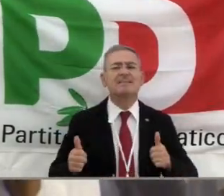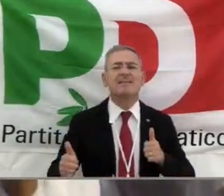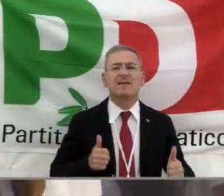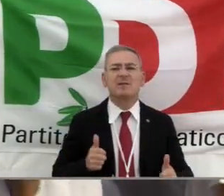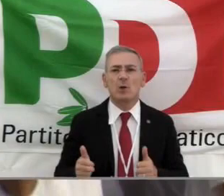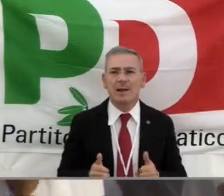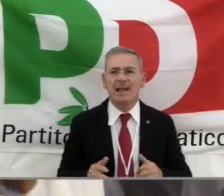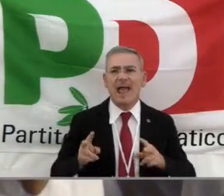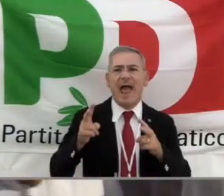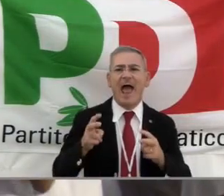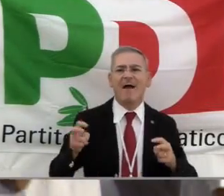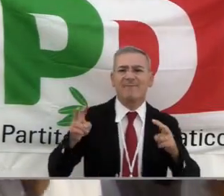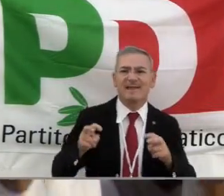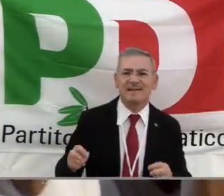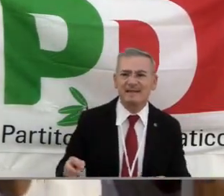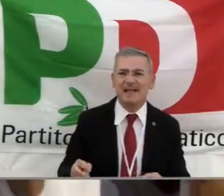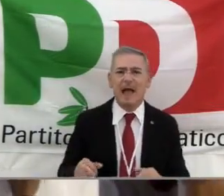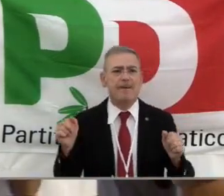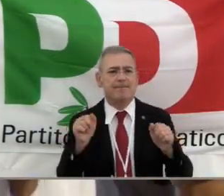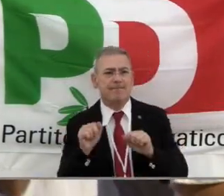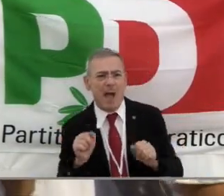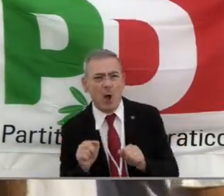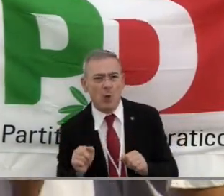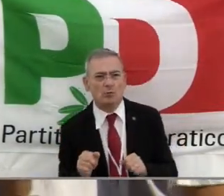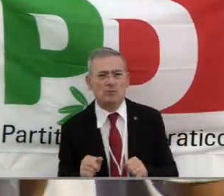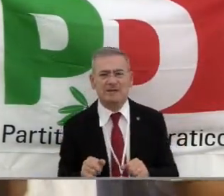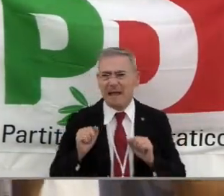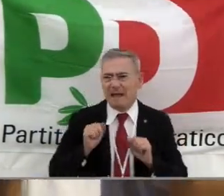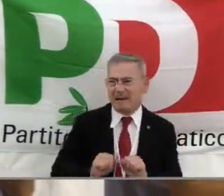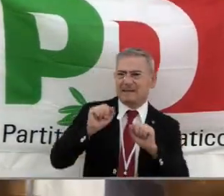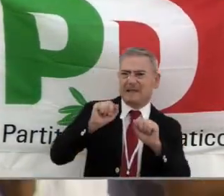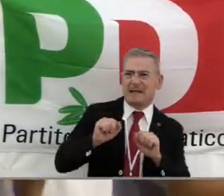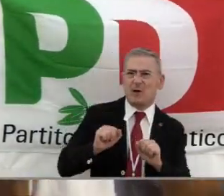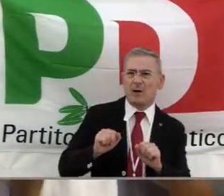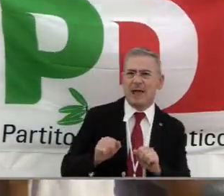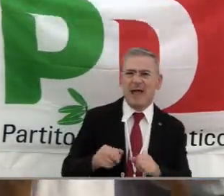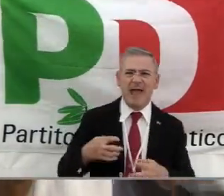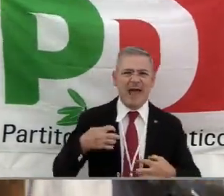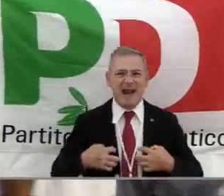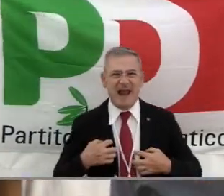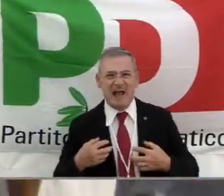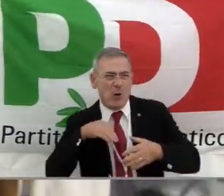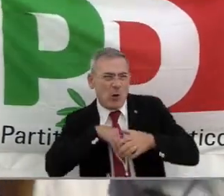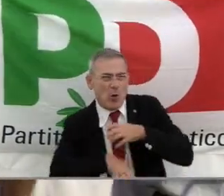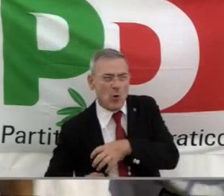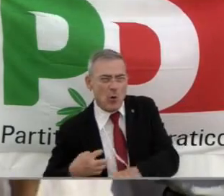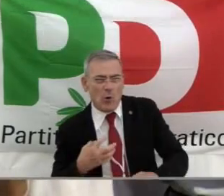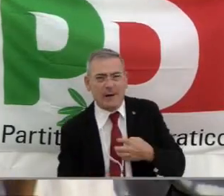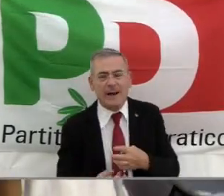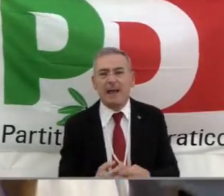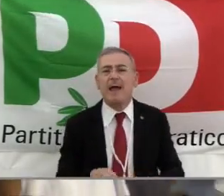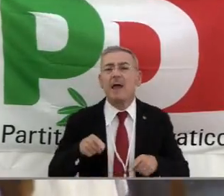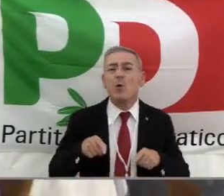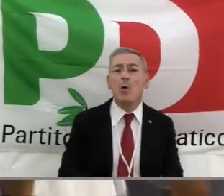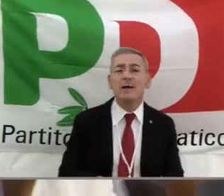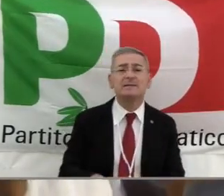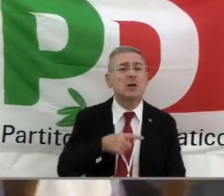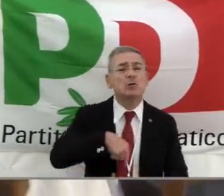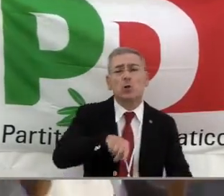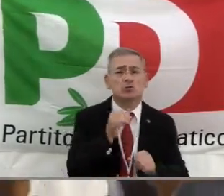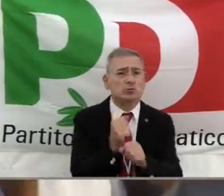l'individualismo, l'avidità, la paura, il risentimento, il rancore. È questa la nostra